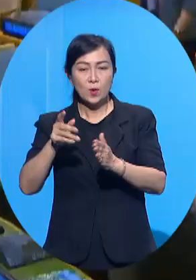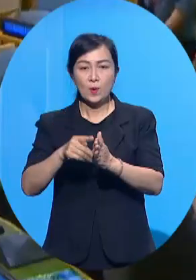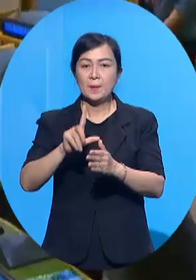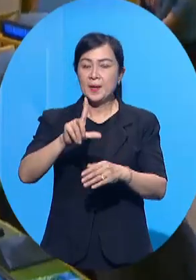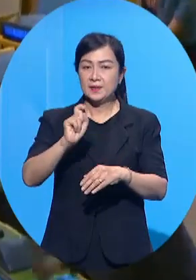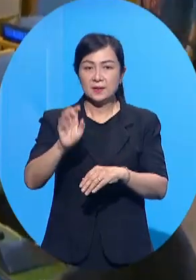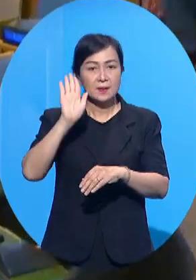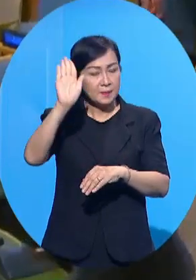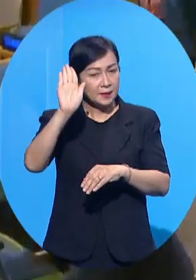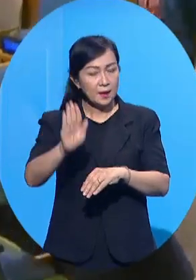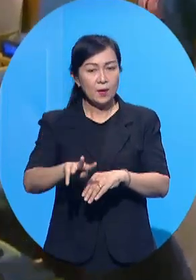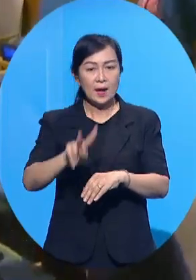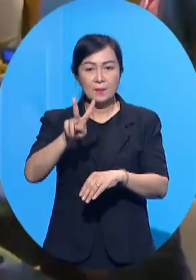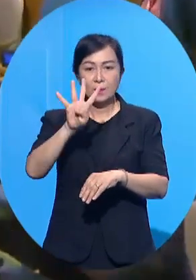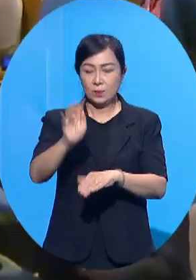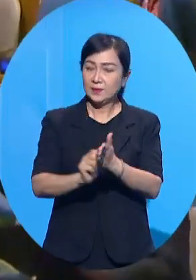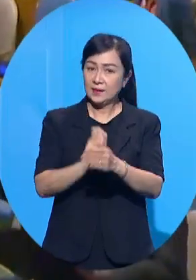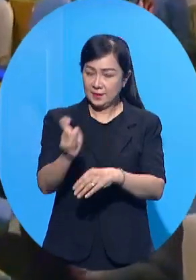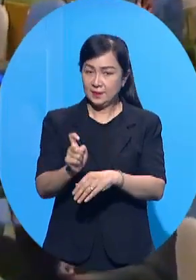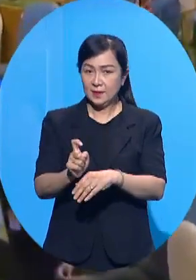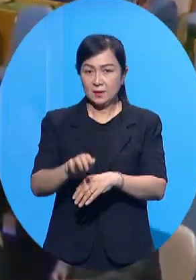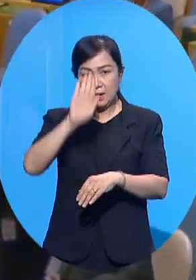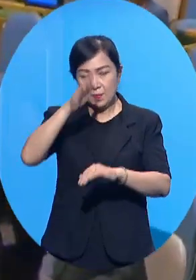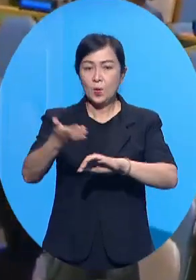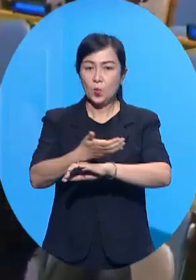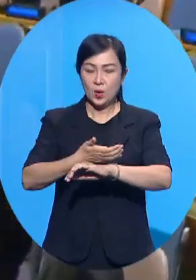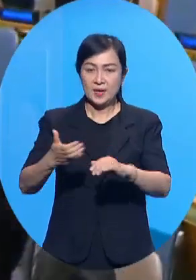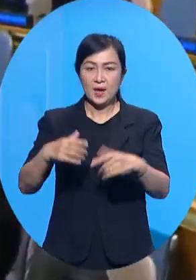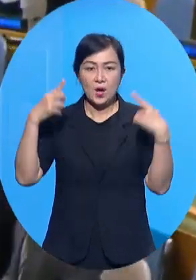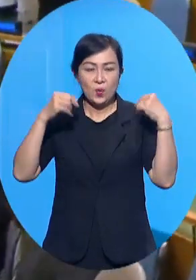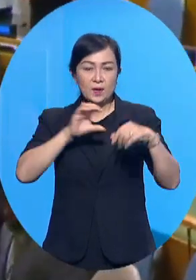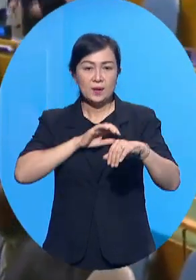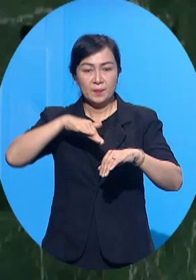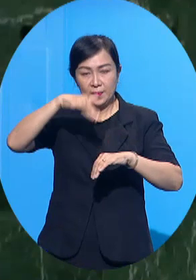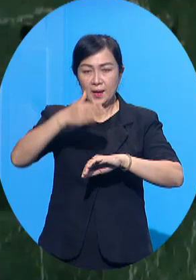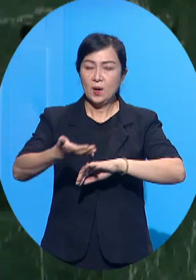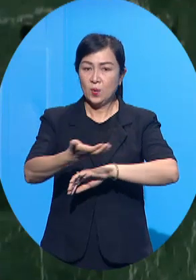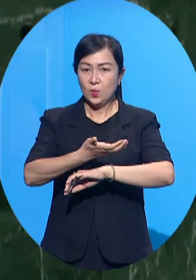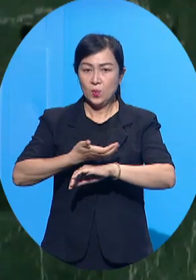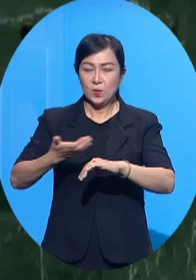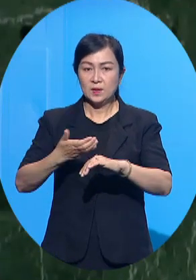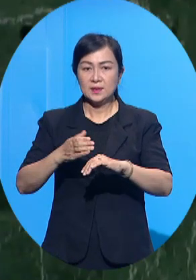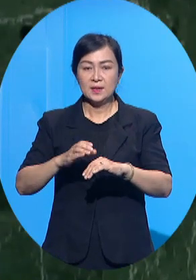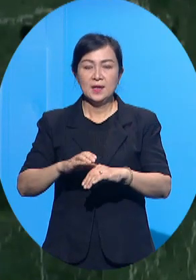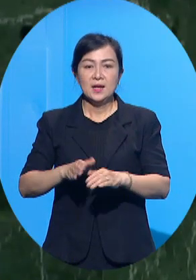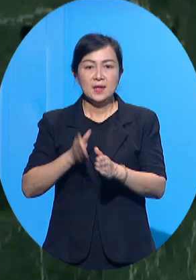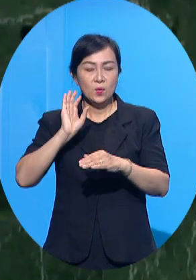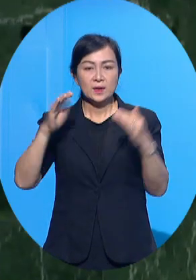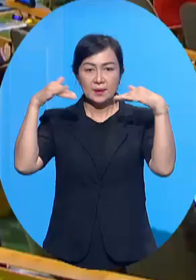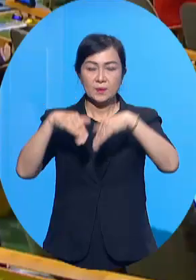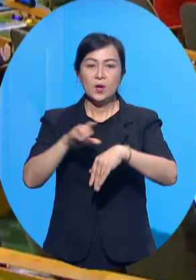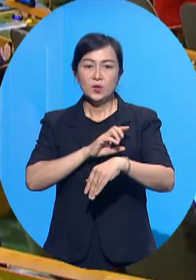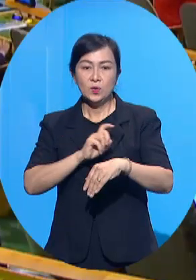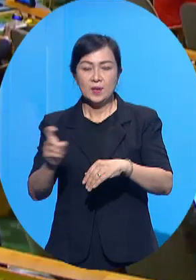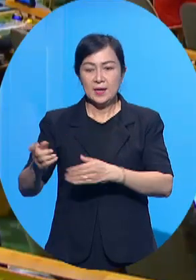khóa 79 sẽ bắt đầu từ 24 tháng 9 có các nguyên thủ quốc gia và ch cấp cao các nước thành viên Liên Hiệp Quốc tham dự chủ đề của phiên thảo luận